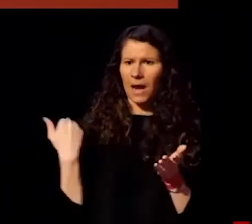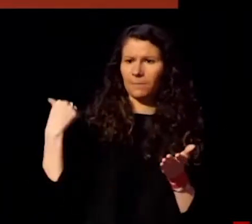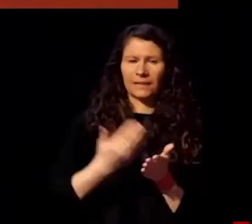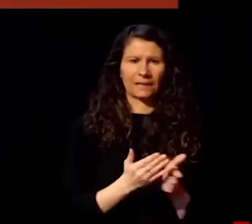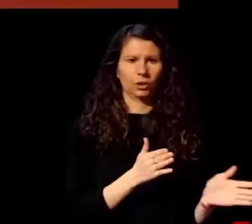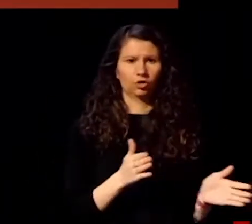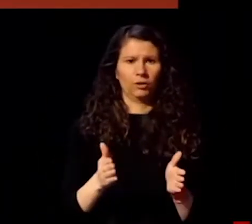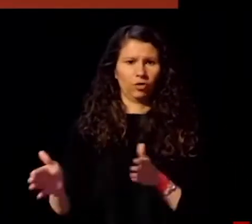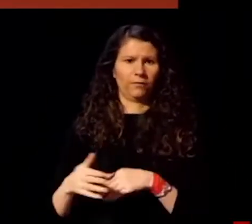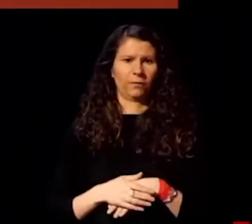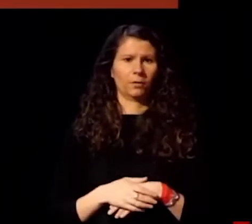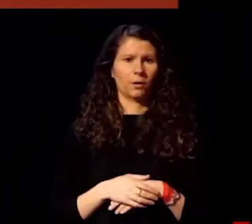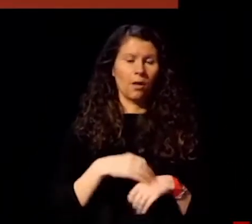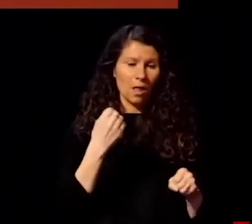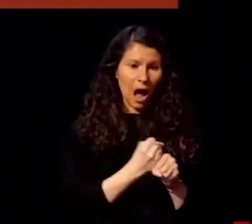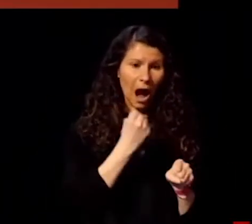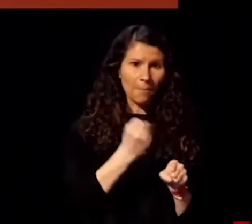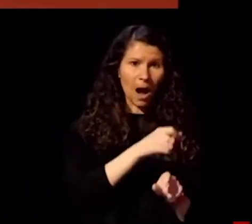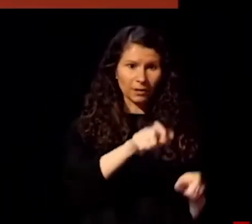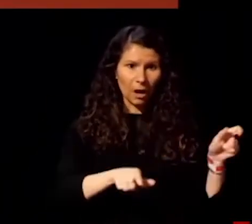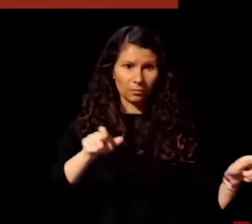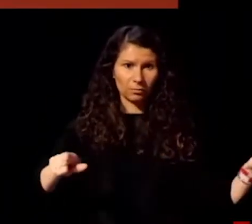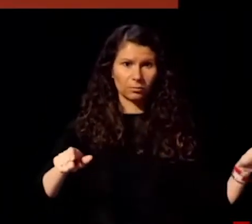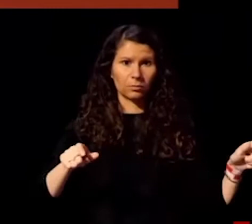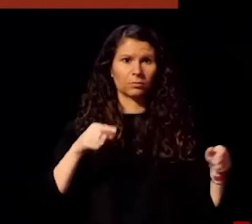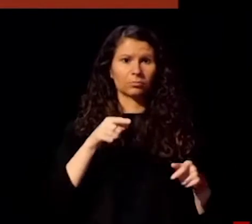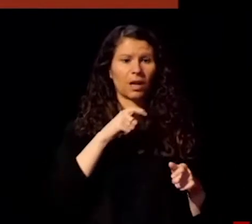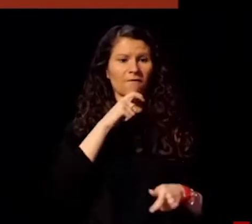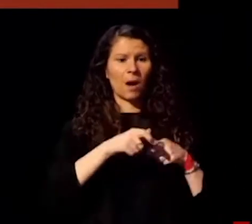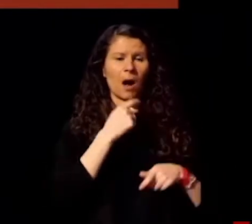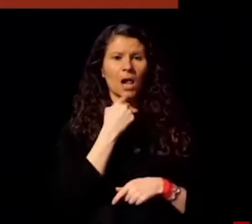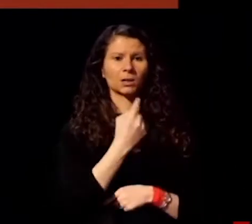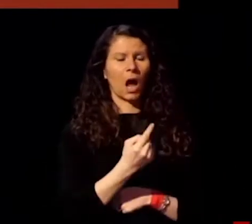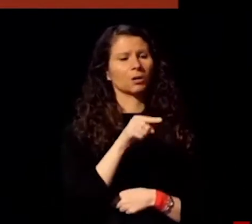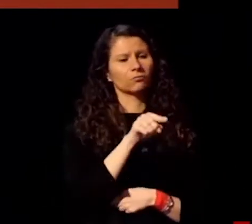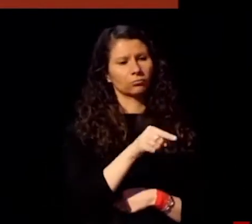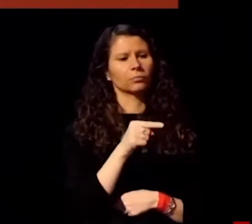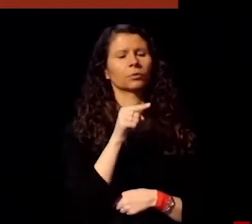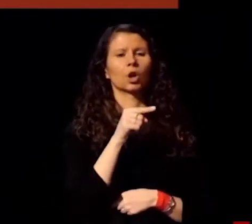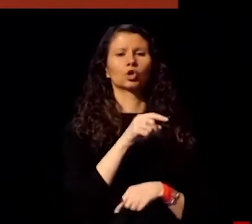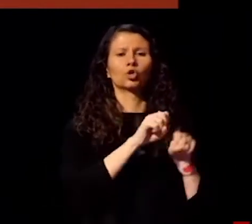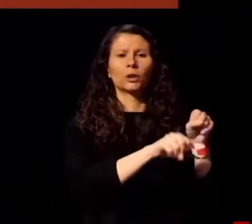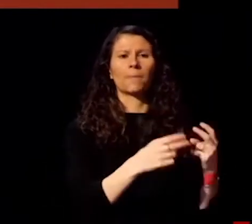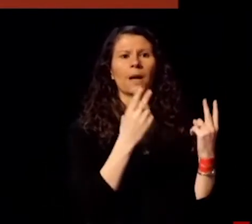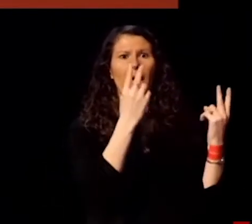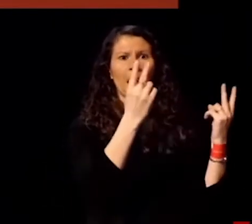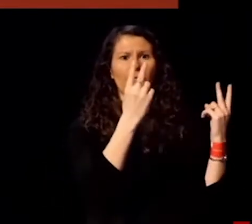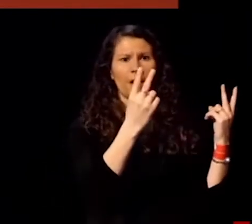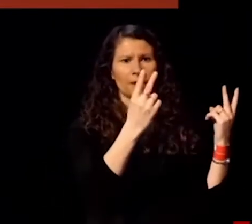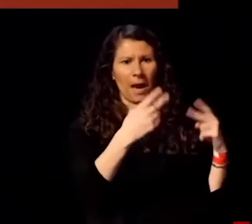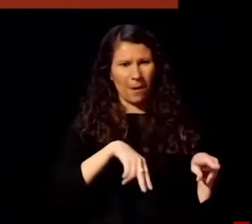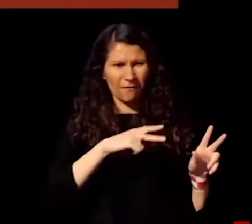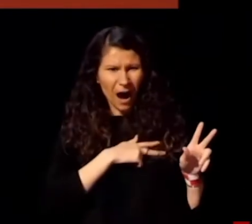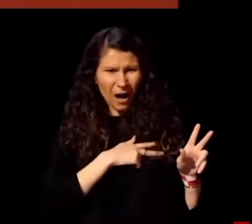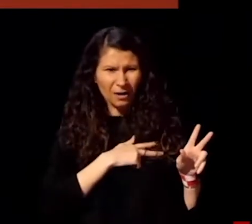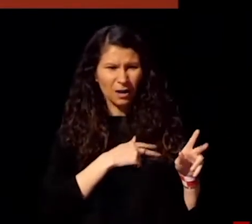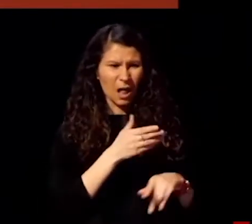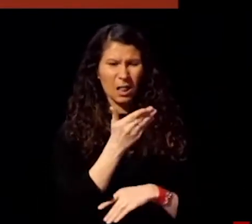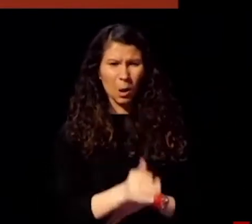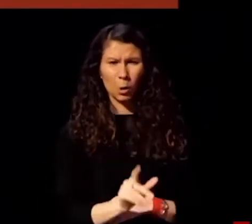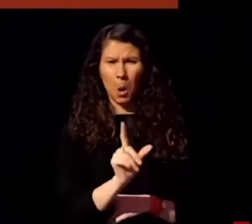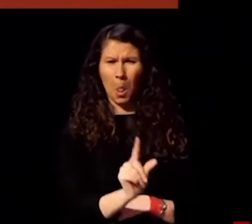berufstätige werden verbal als systemrelevant geadelt und real mit niedriglöhnen abgespeist